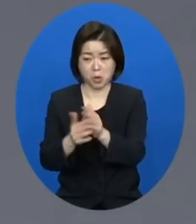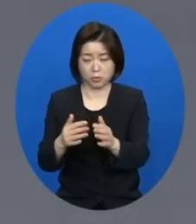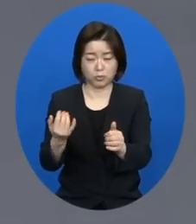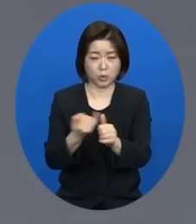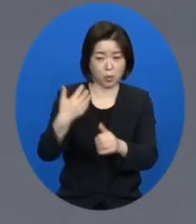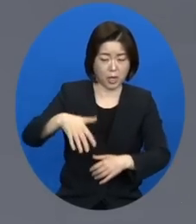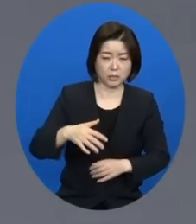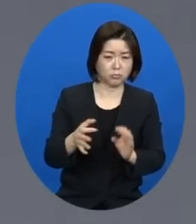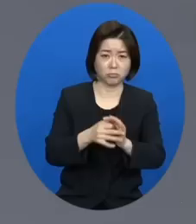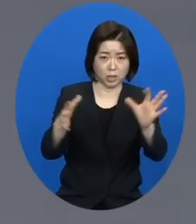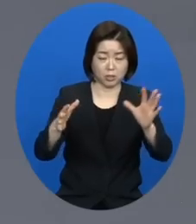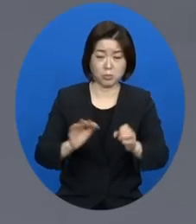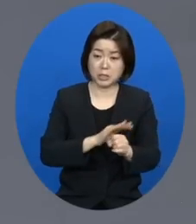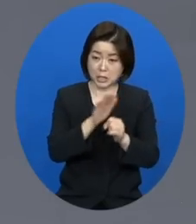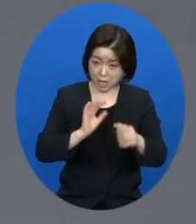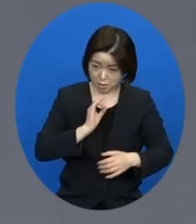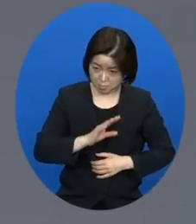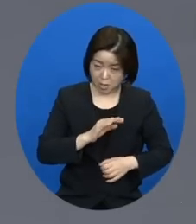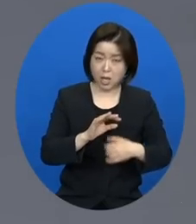상관없이 사랑만 하면